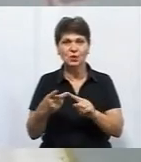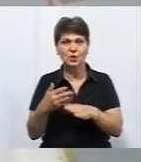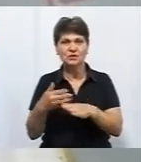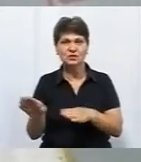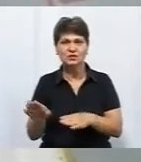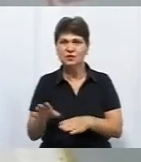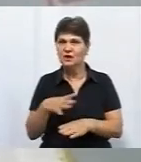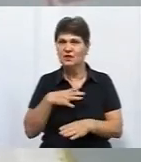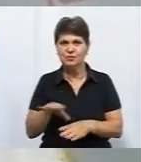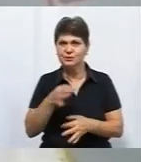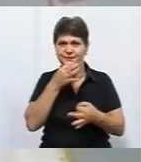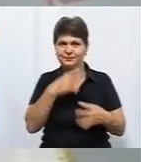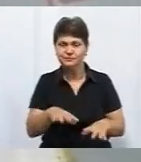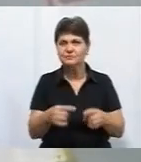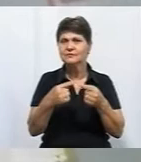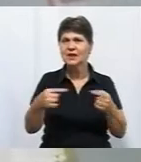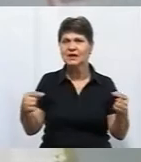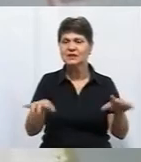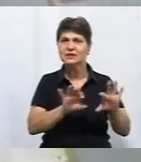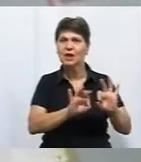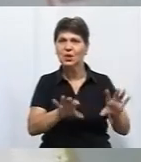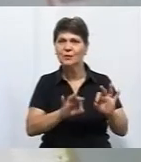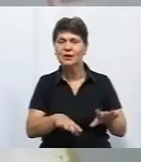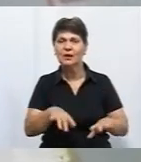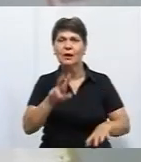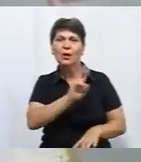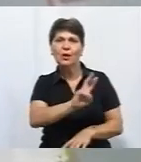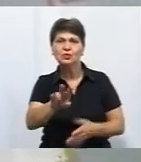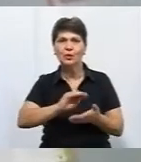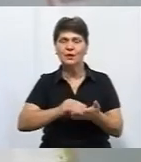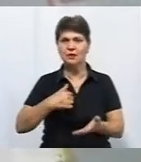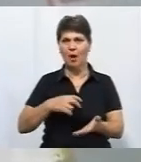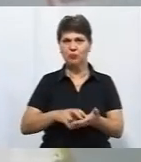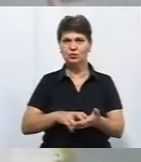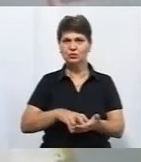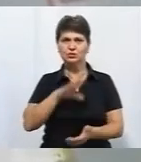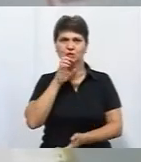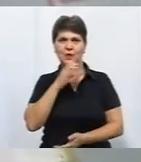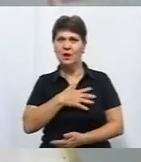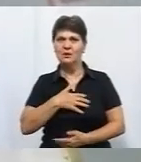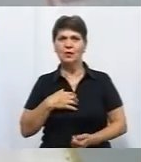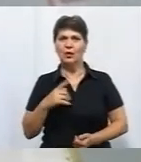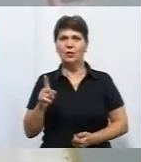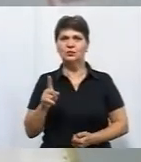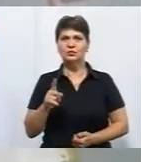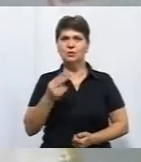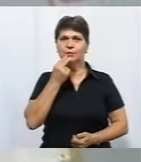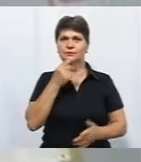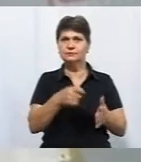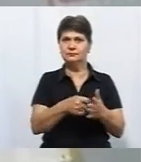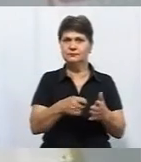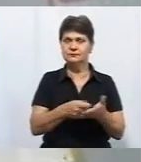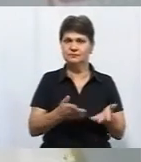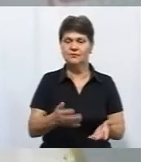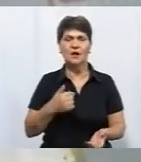не в захваті. Писали різні коментарі. Звичайно, дехто писав, я боюсь собак, я не хочу, щоб їх, наприклад, підгодовували.